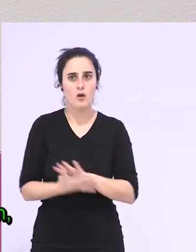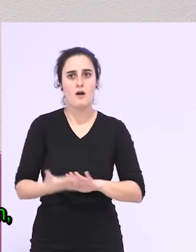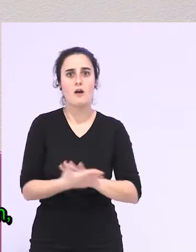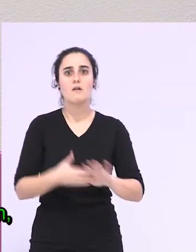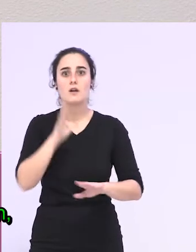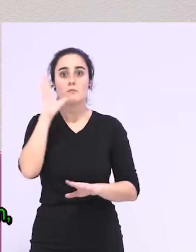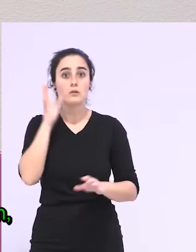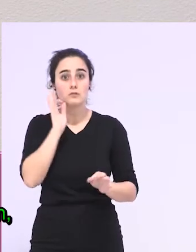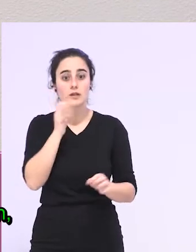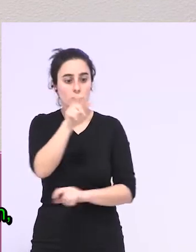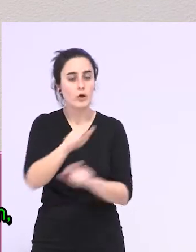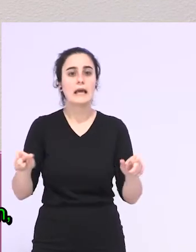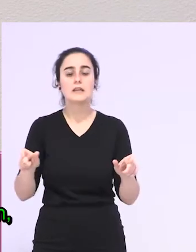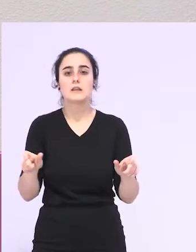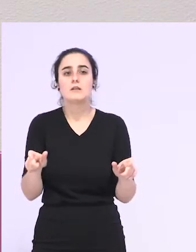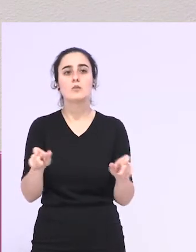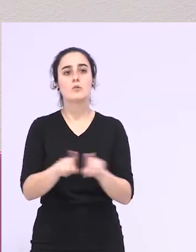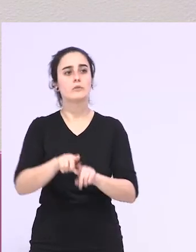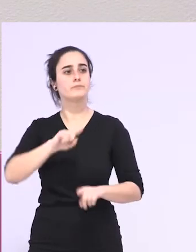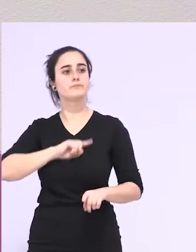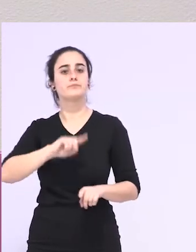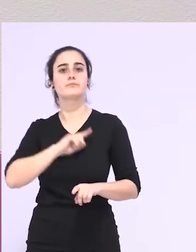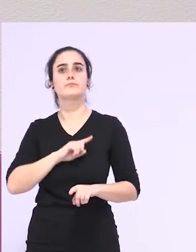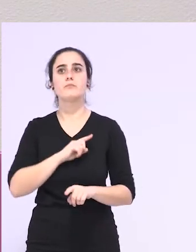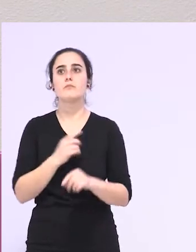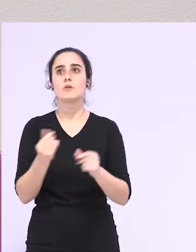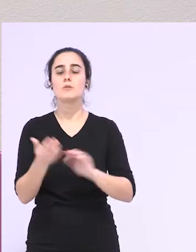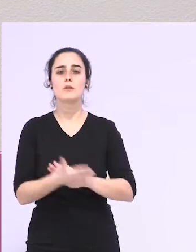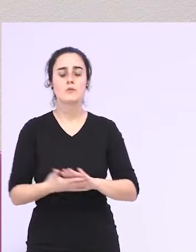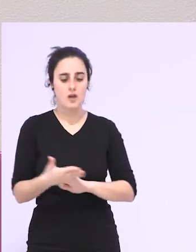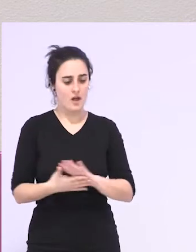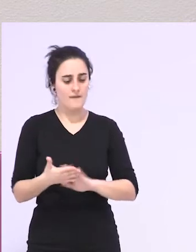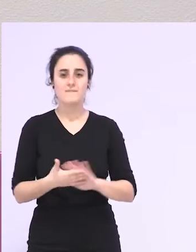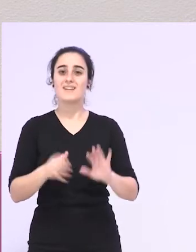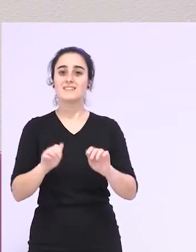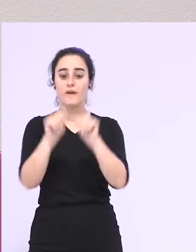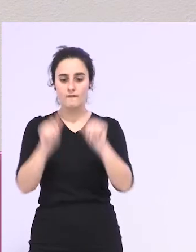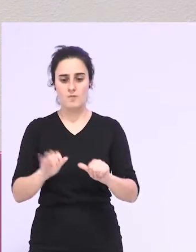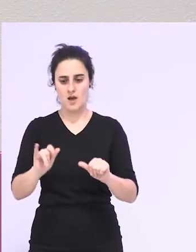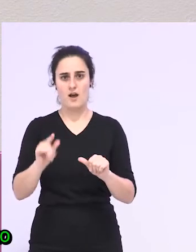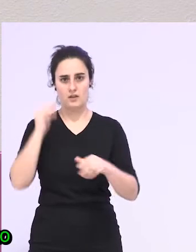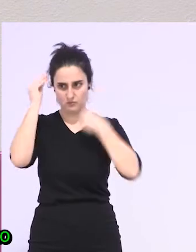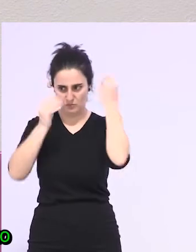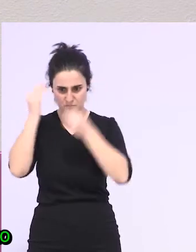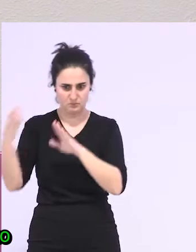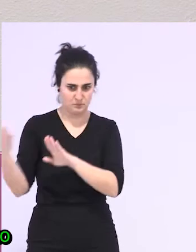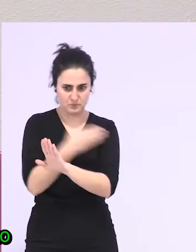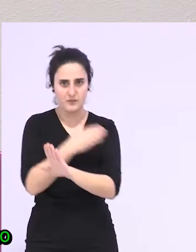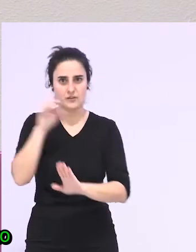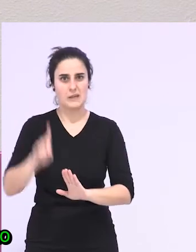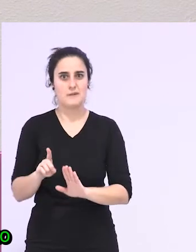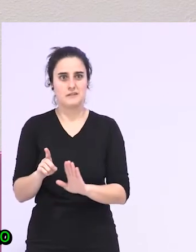kontzientean, baina jende askok, sentitu zuen, ez? Horre hitz egiteko modu hortan, zegoelatzean pentsakera bat, etzetorna bat ere